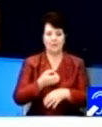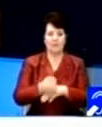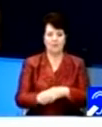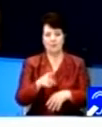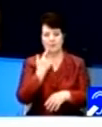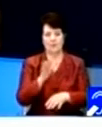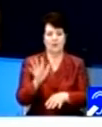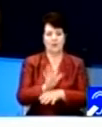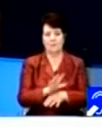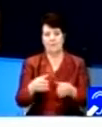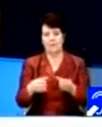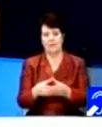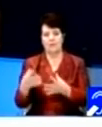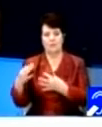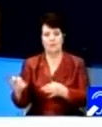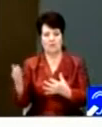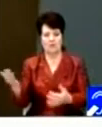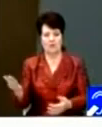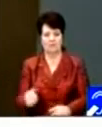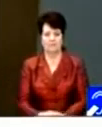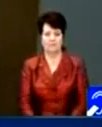la comanda Partidului Democrat.